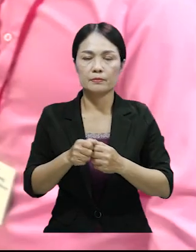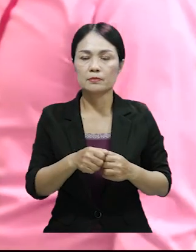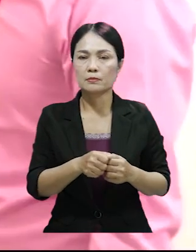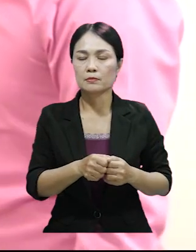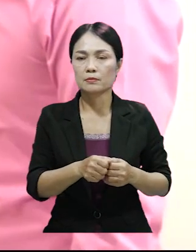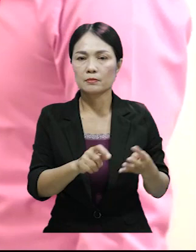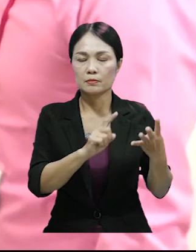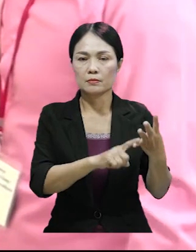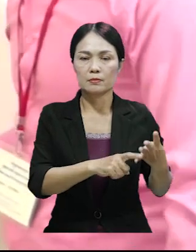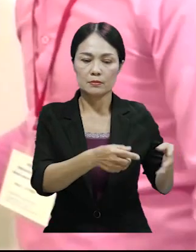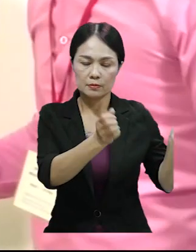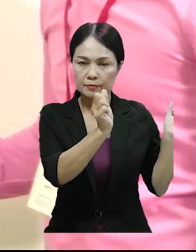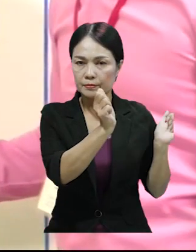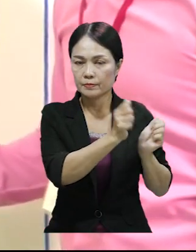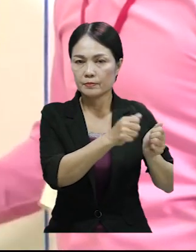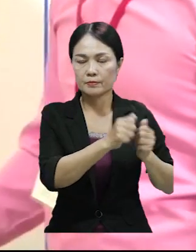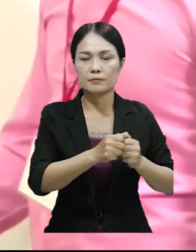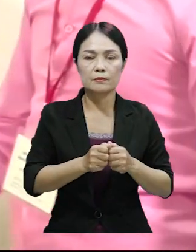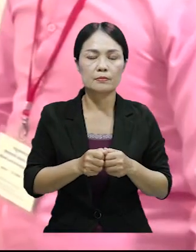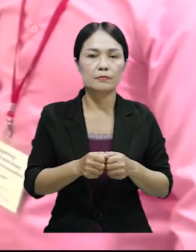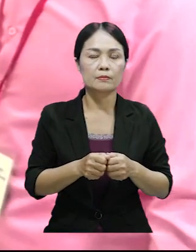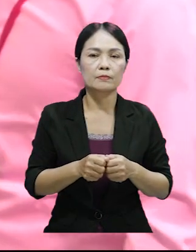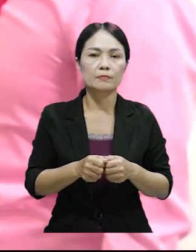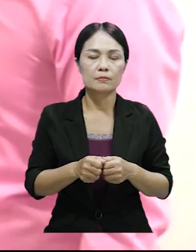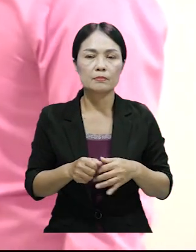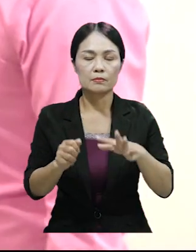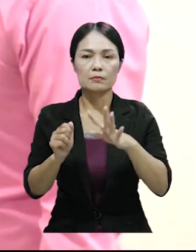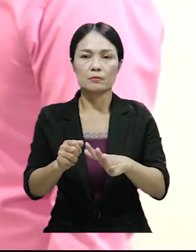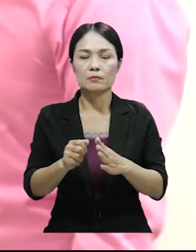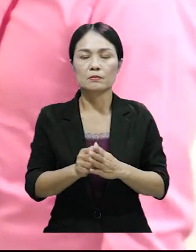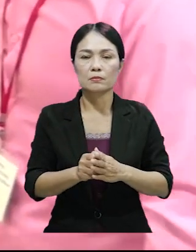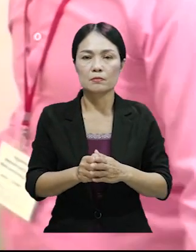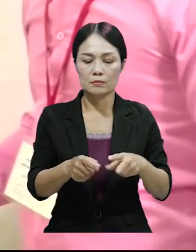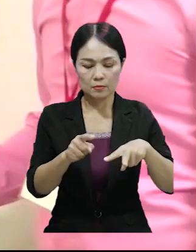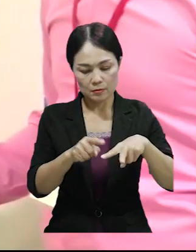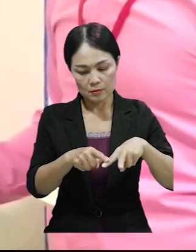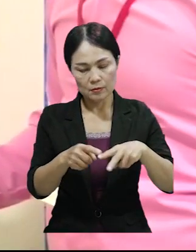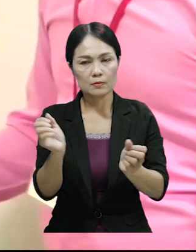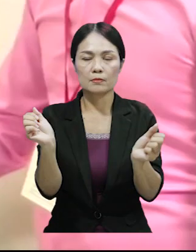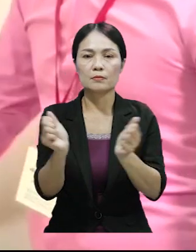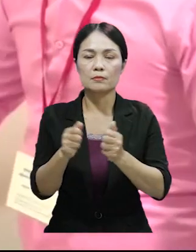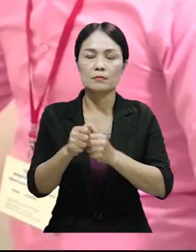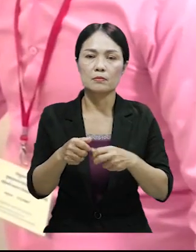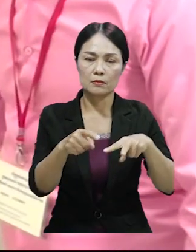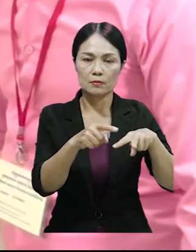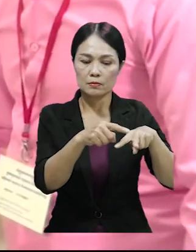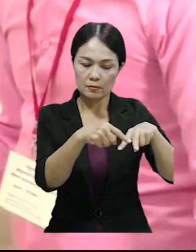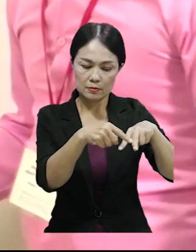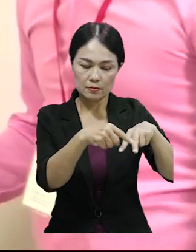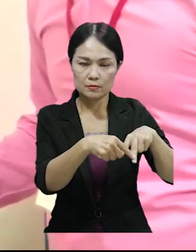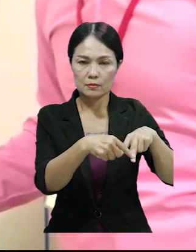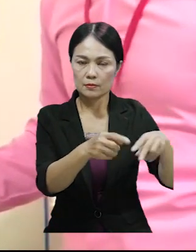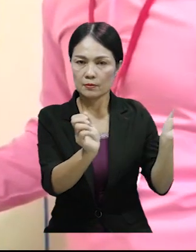គោះក្រោមក្លៀកស្ដាំទី 4 គោះក្រោមក្លៀកឆ្វេងទី 5 គោះក្រោមជើងស្ដាំ ី6គោះ